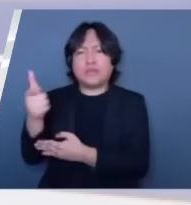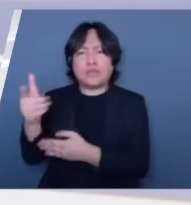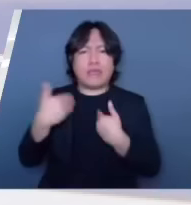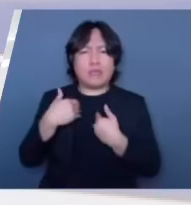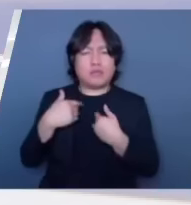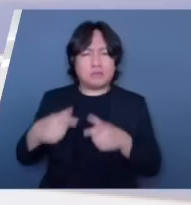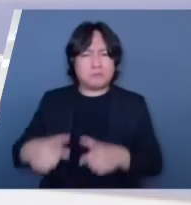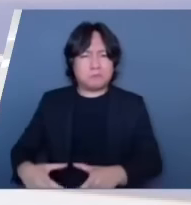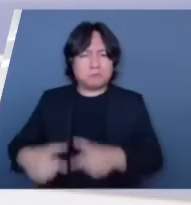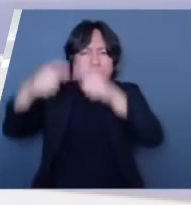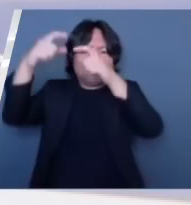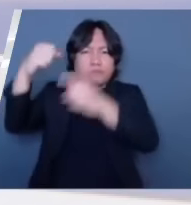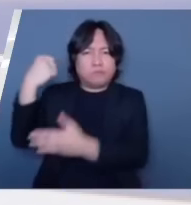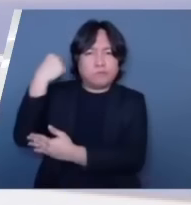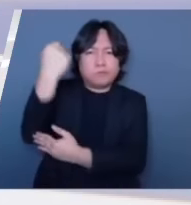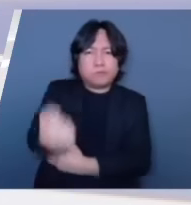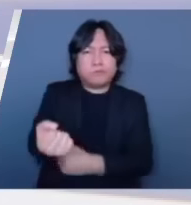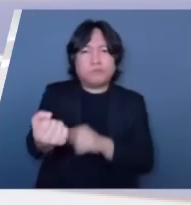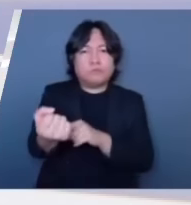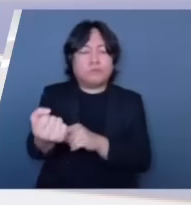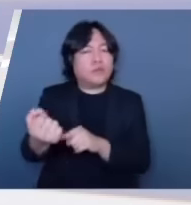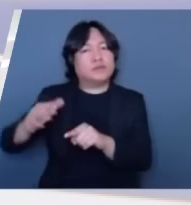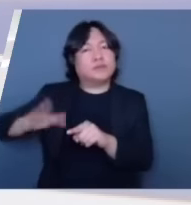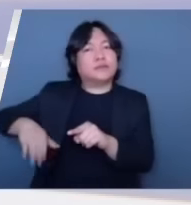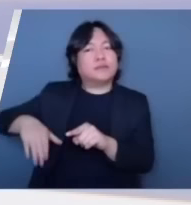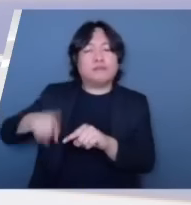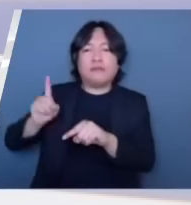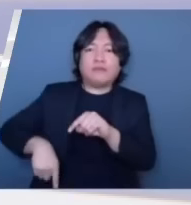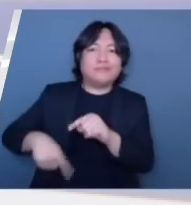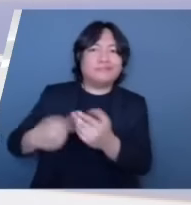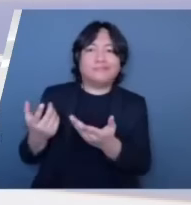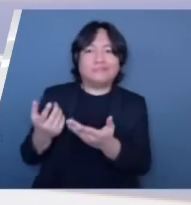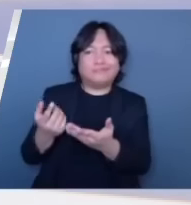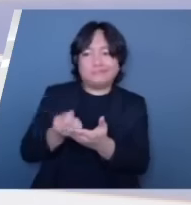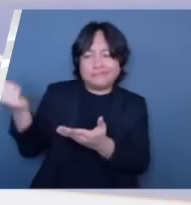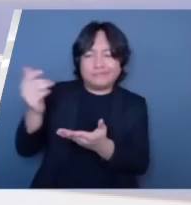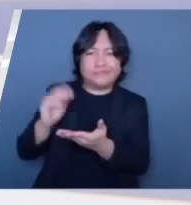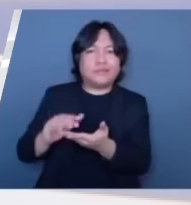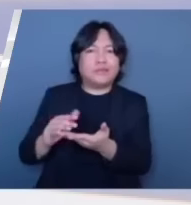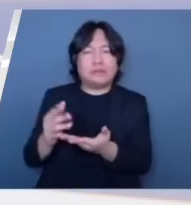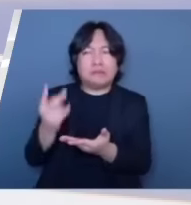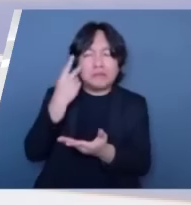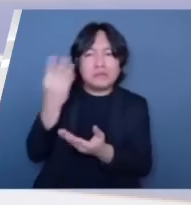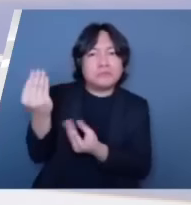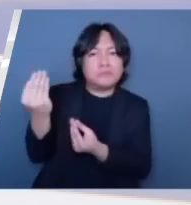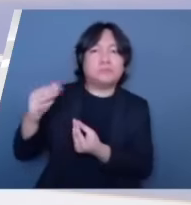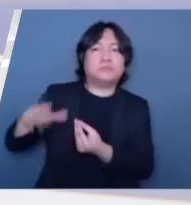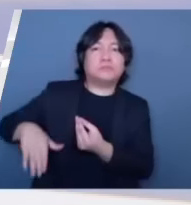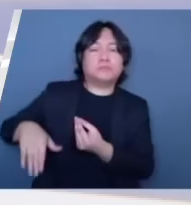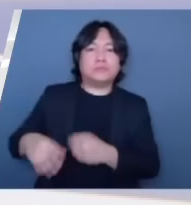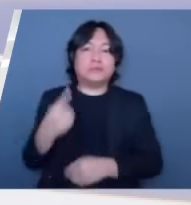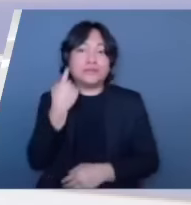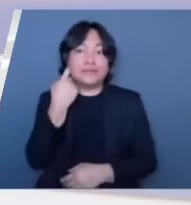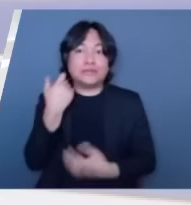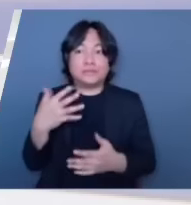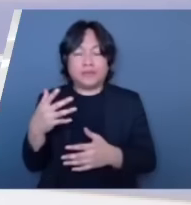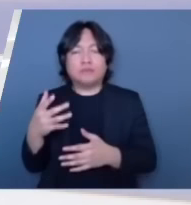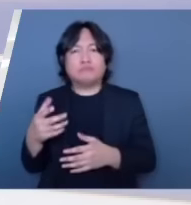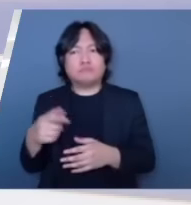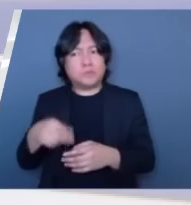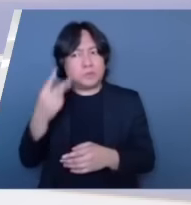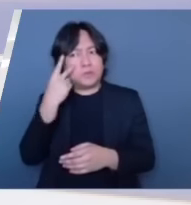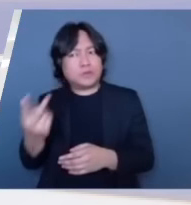sa kalsada. Yun pa yung hindi natin na-update o nahihinga ng update kung naialis na. Dahil kanina, nung nanggaling tayo doon bandang hapon, ay hindi